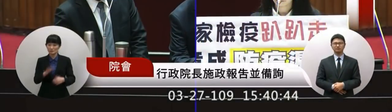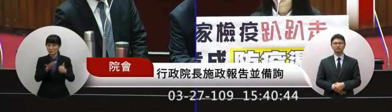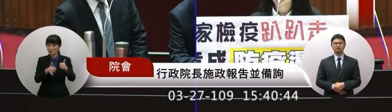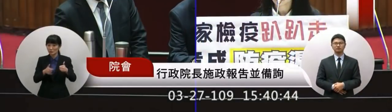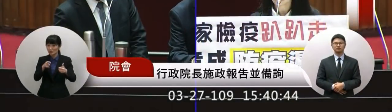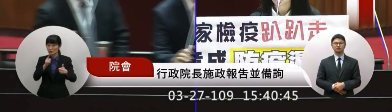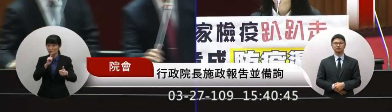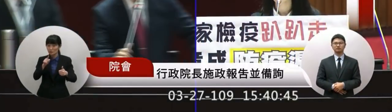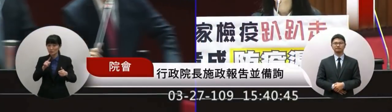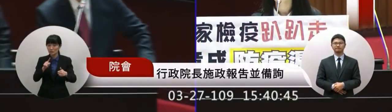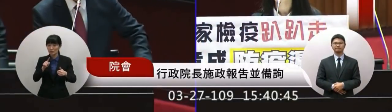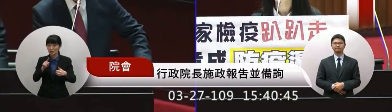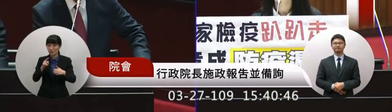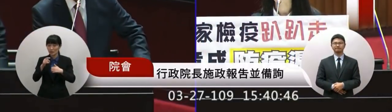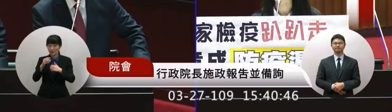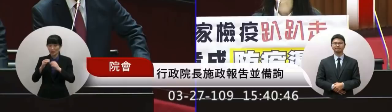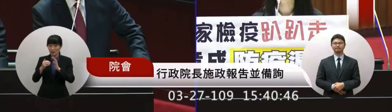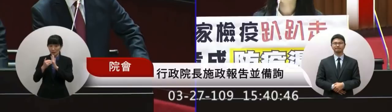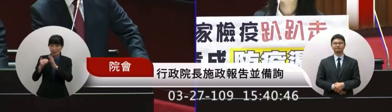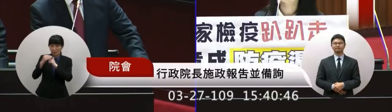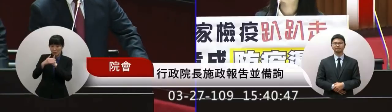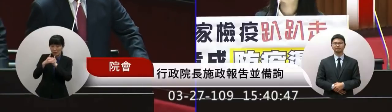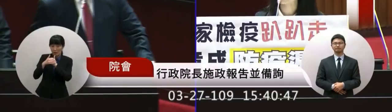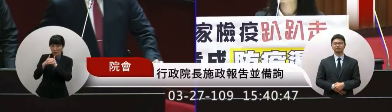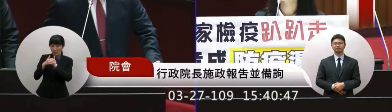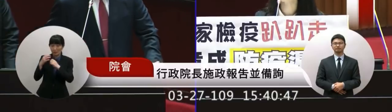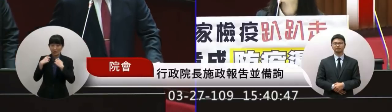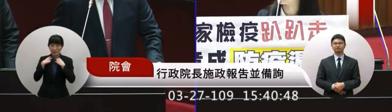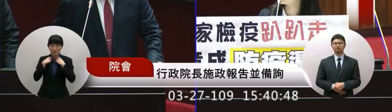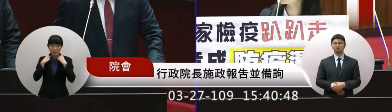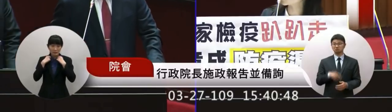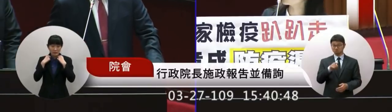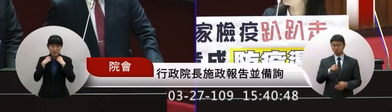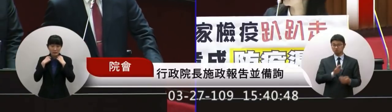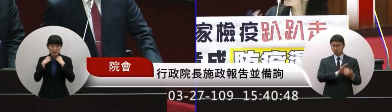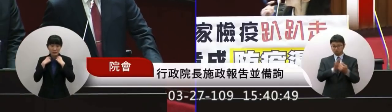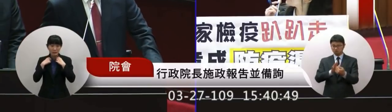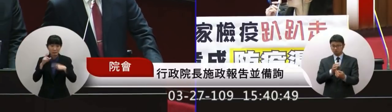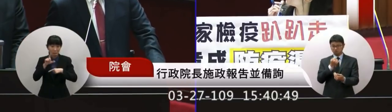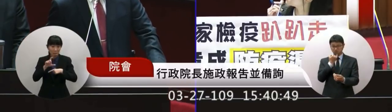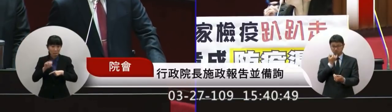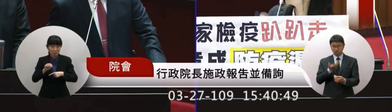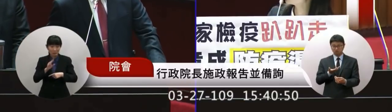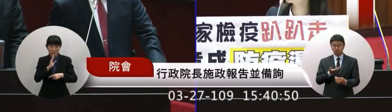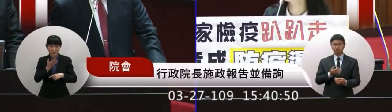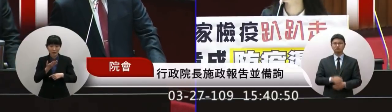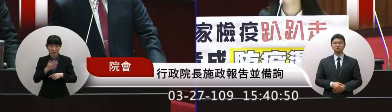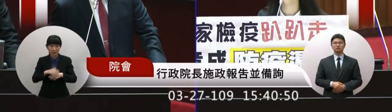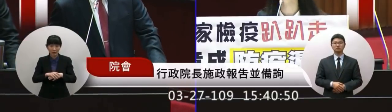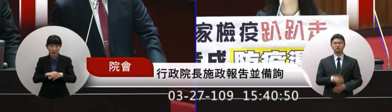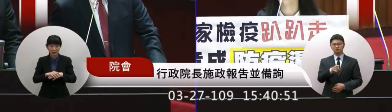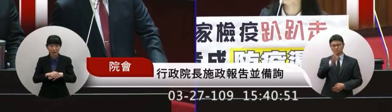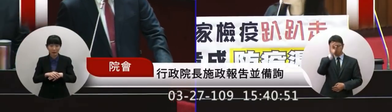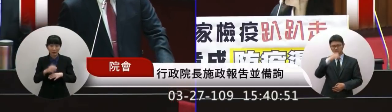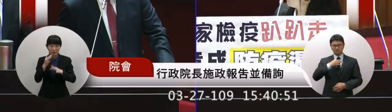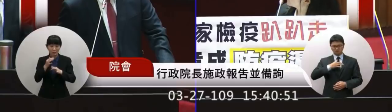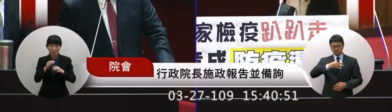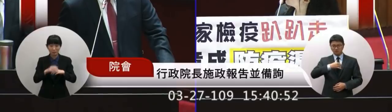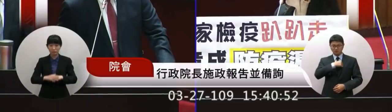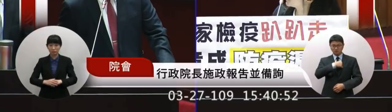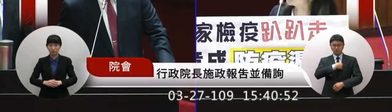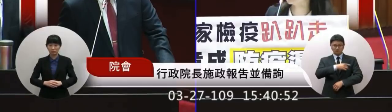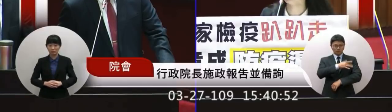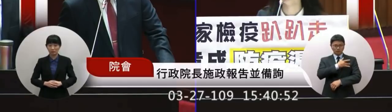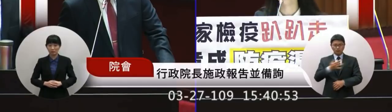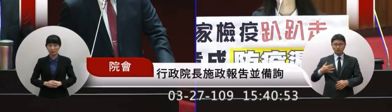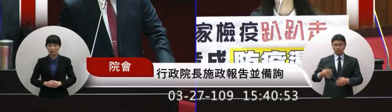说这个隔离怎么样？及格吗？ 对啊，它有做到防护的功能吗？你看它是处处都有漏洞的，它背后